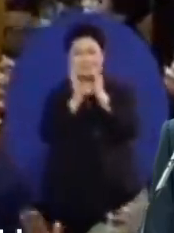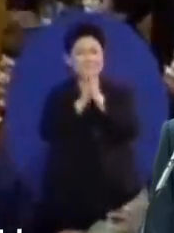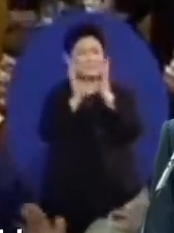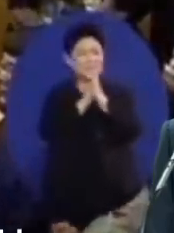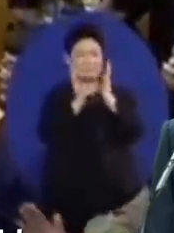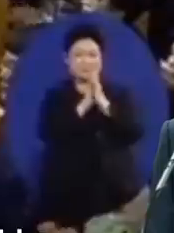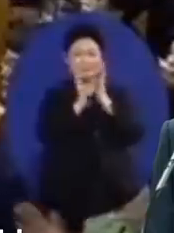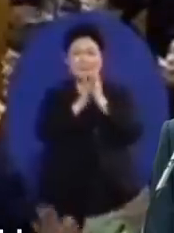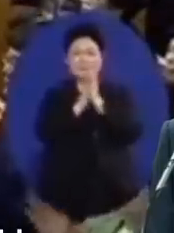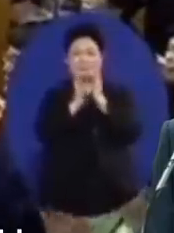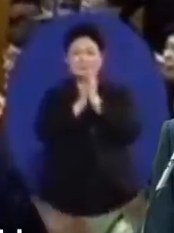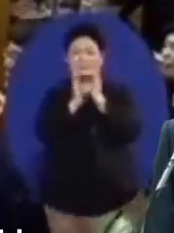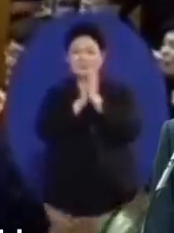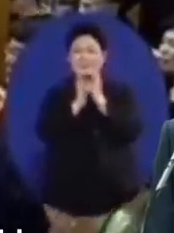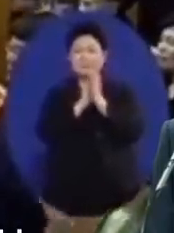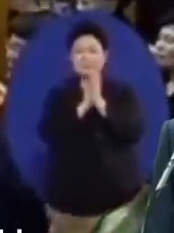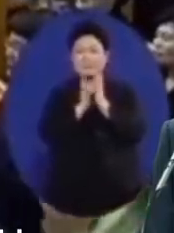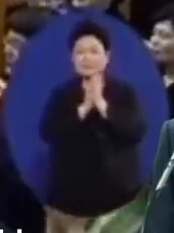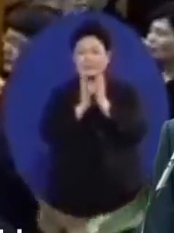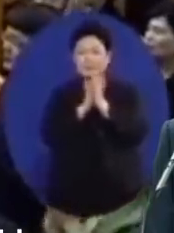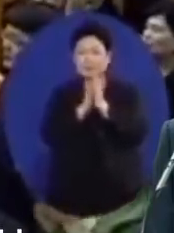할렐루야.